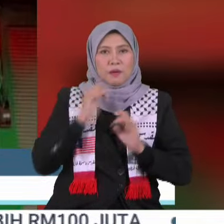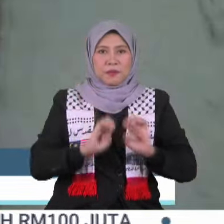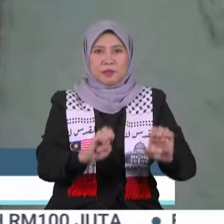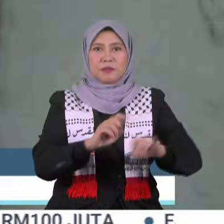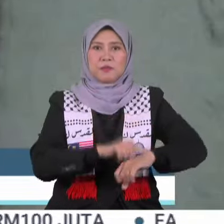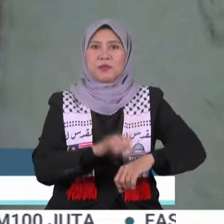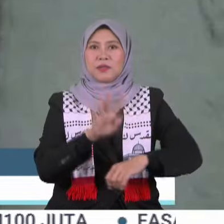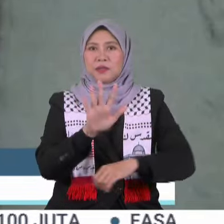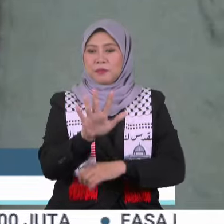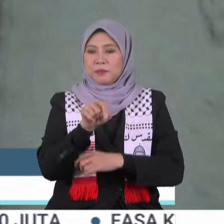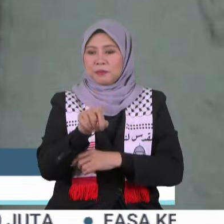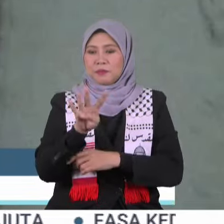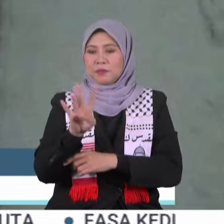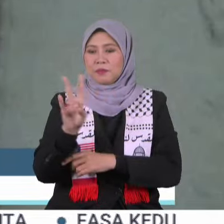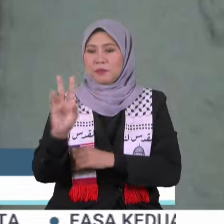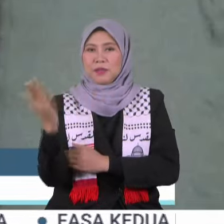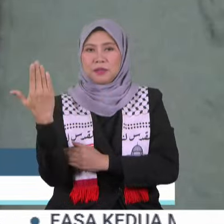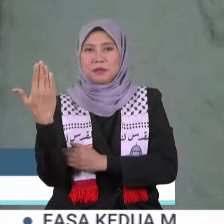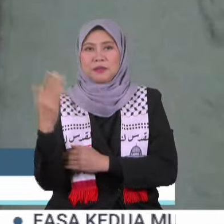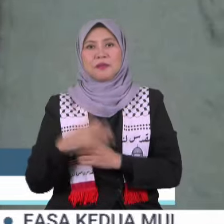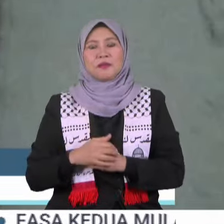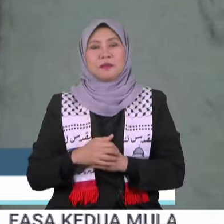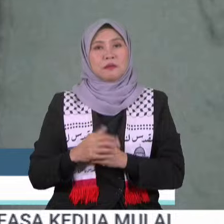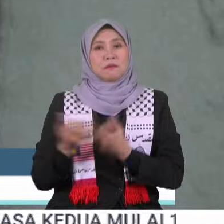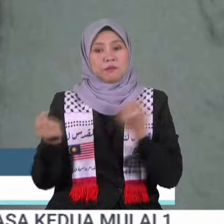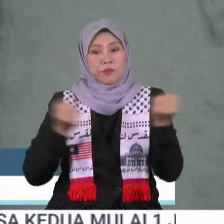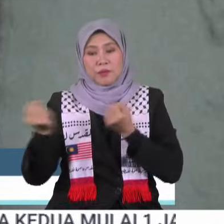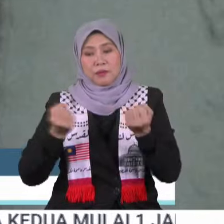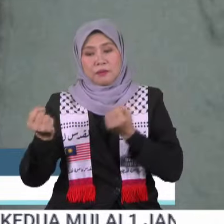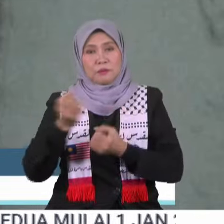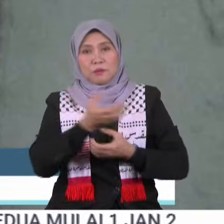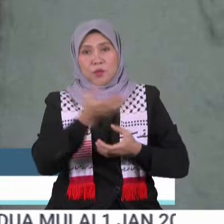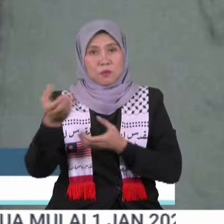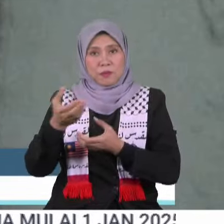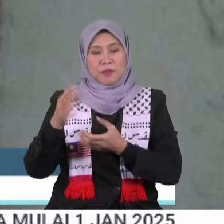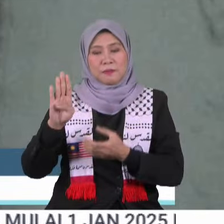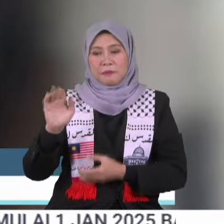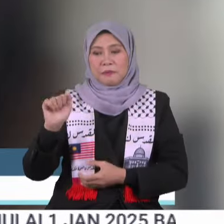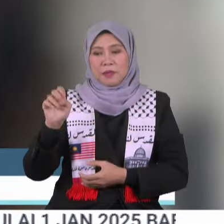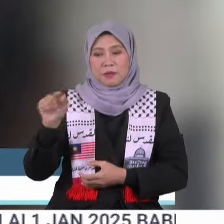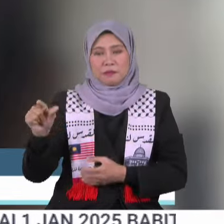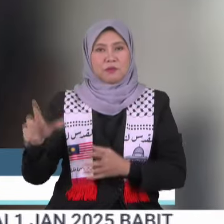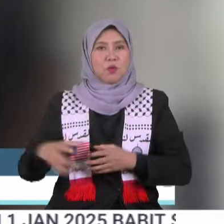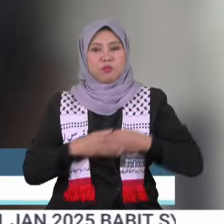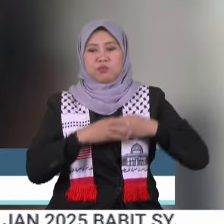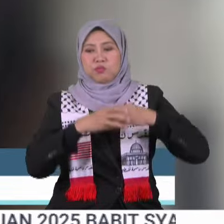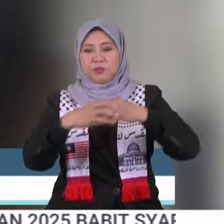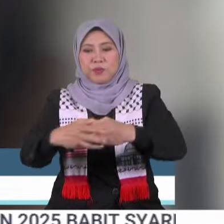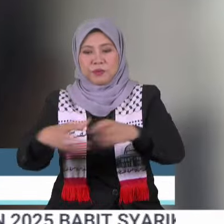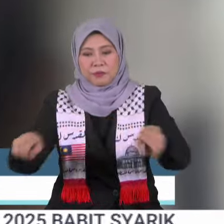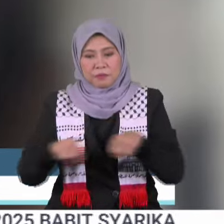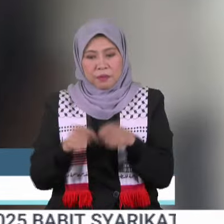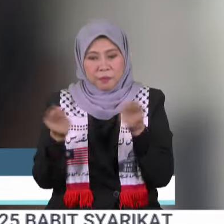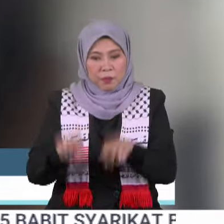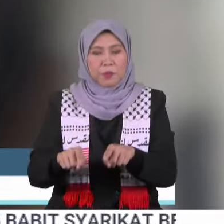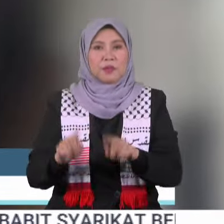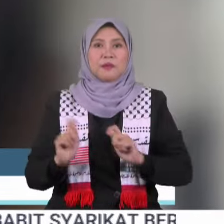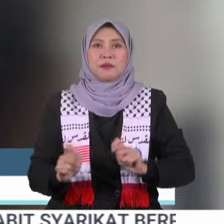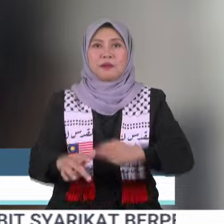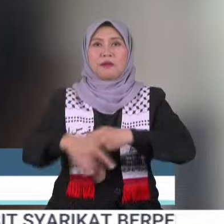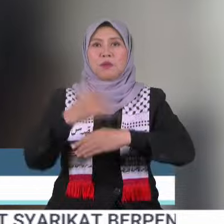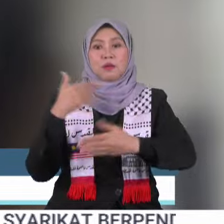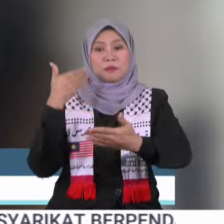pukul 5.47 pagi. Jentera dari Balai Bomba dan Penyelamat Baling dan Aman Jaya digerakkan ke lokasi. Tindakan awal